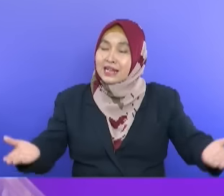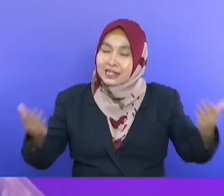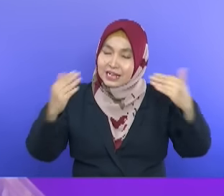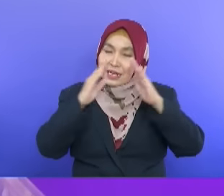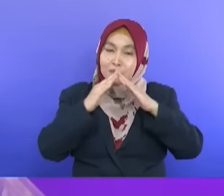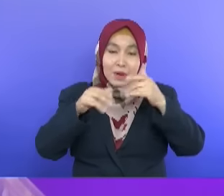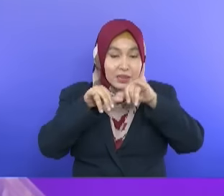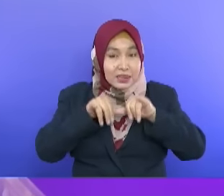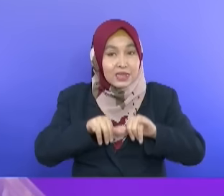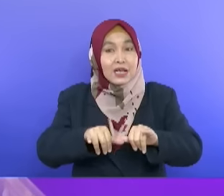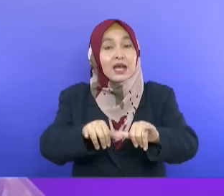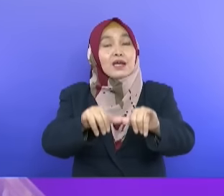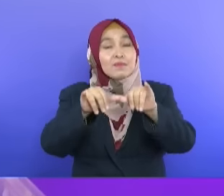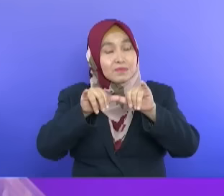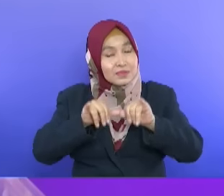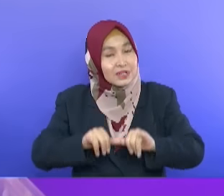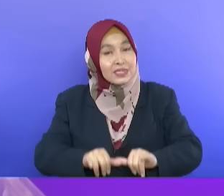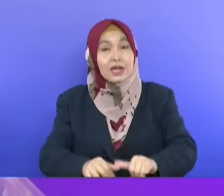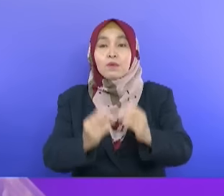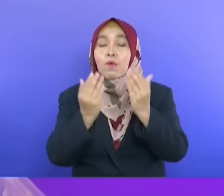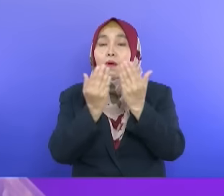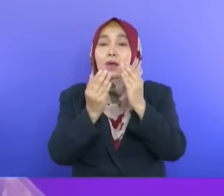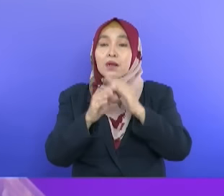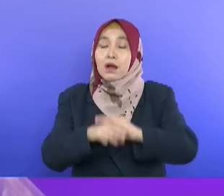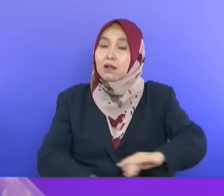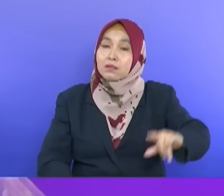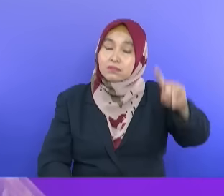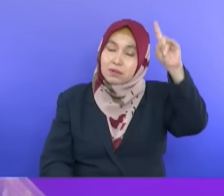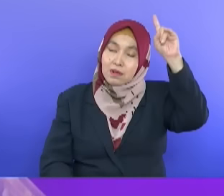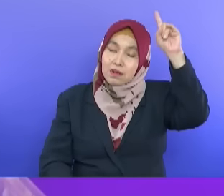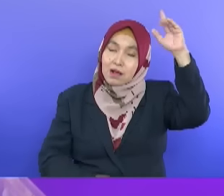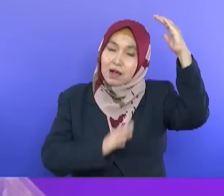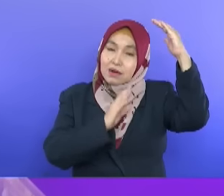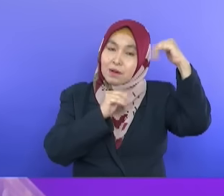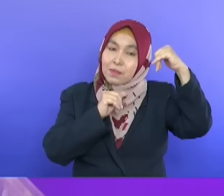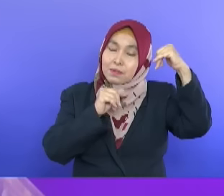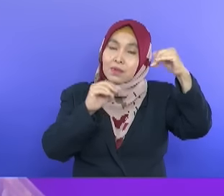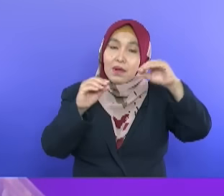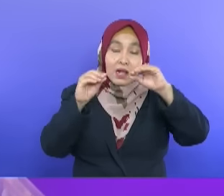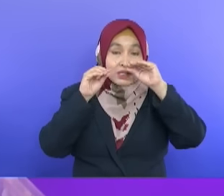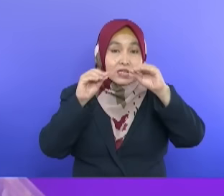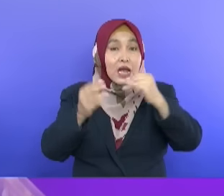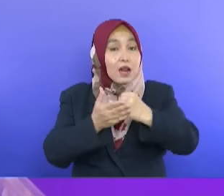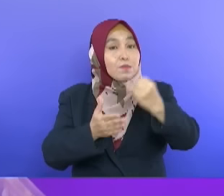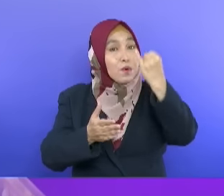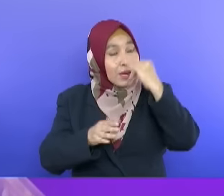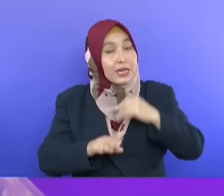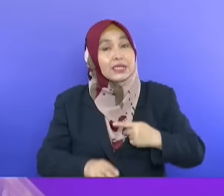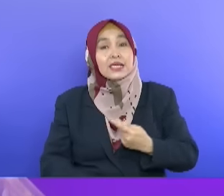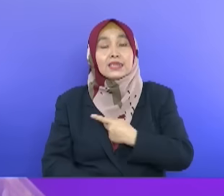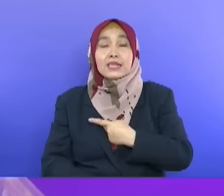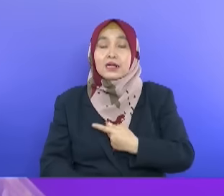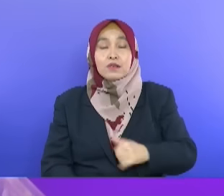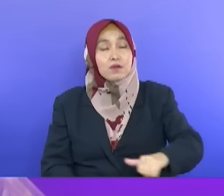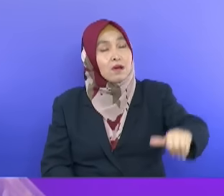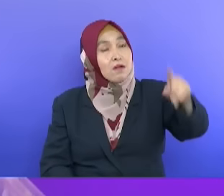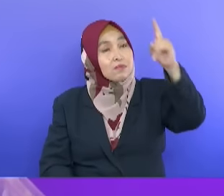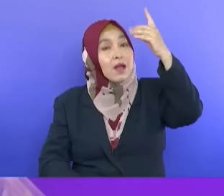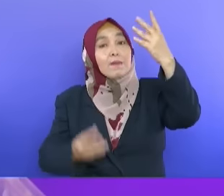rumah untuk terus kita Istiqomah kita doa pada Allah Subhanahu Wa Ta'ala agar Allah mengajarkan ilmu kepada kita subhanallah